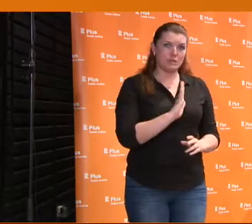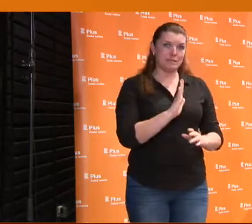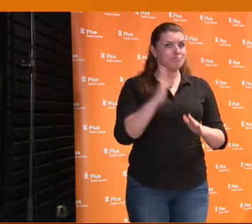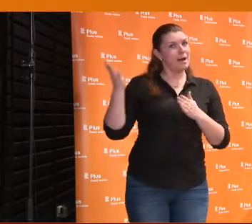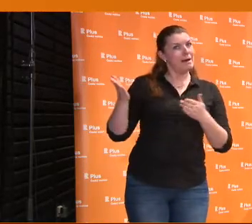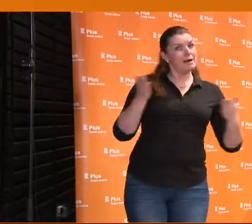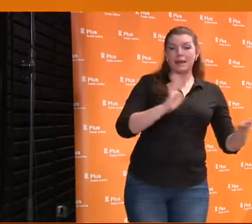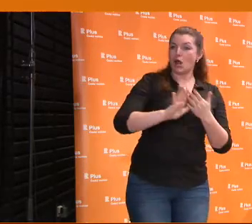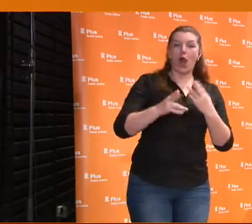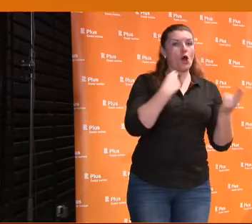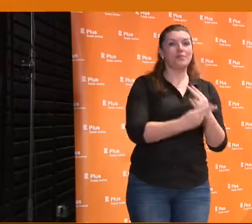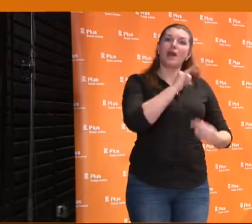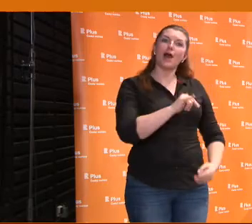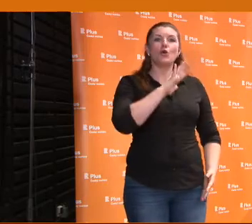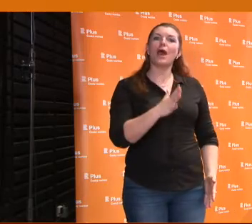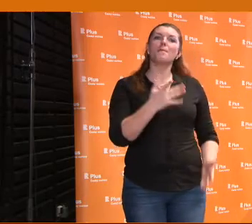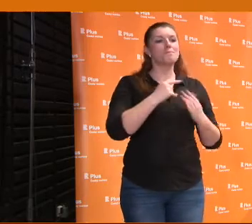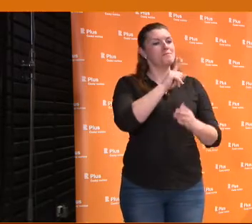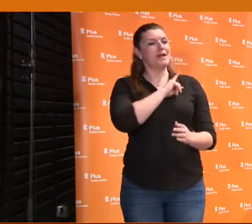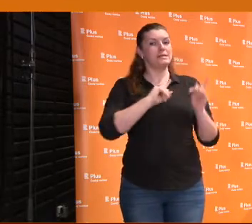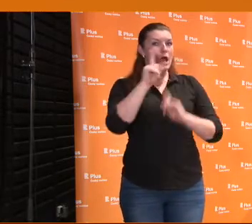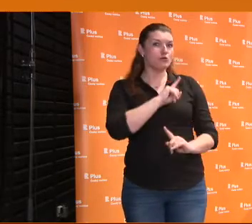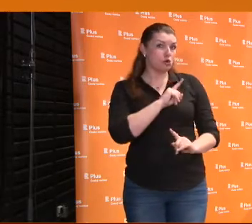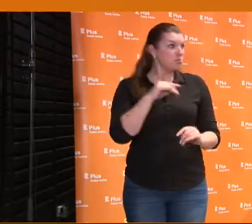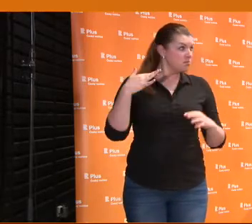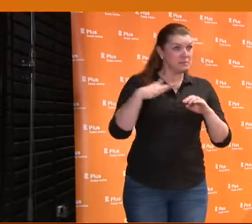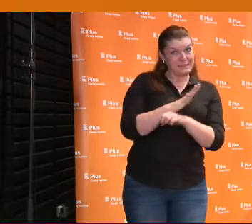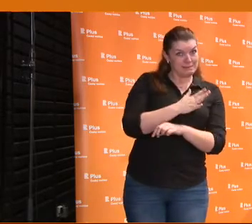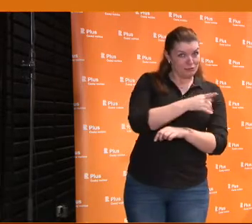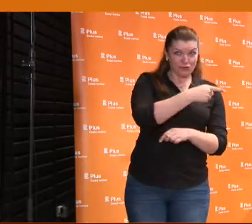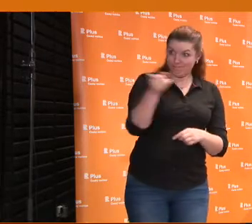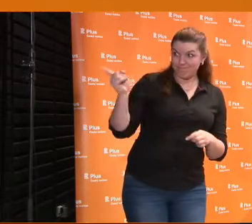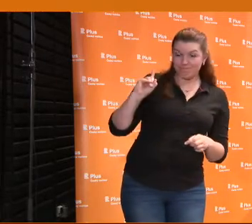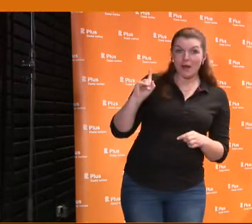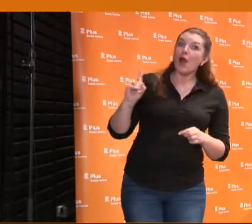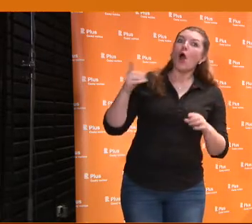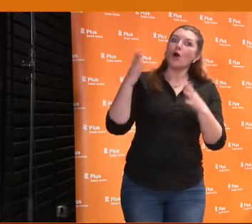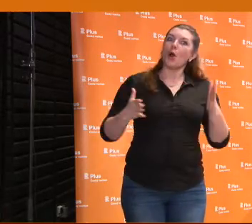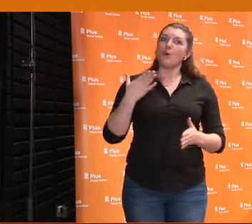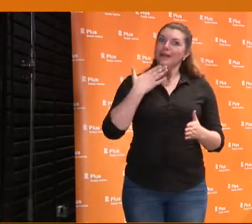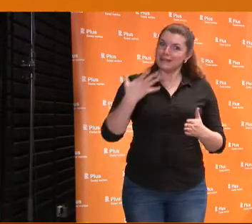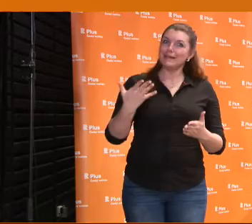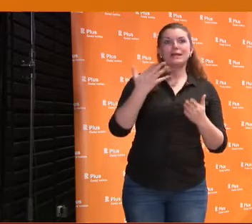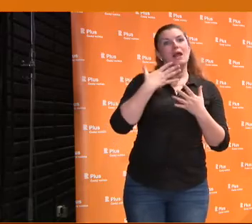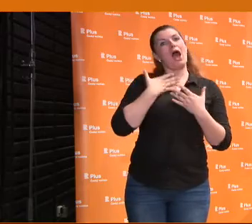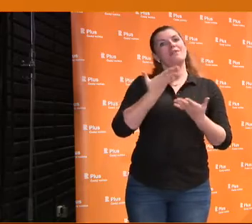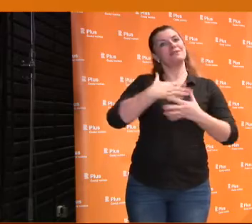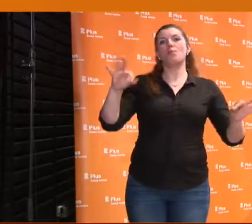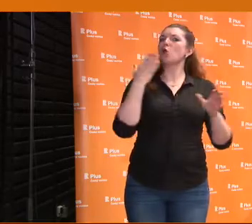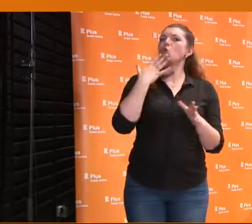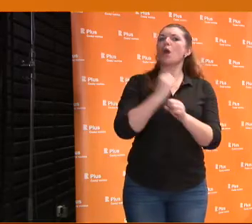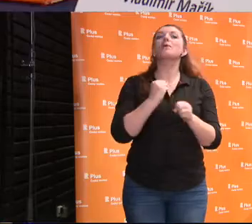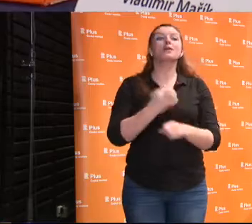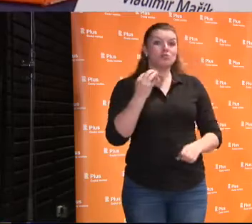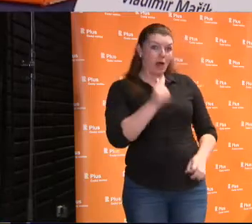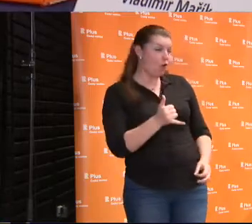ne, čistě subjektivně na první dobrou. Pokud se vás zeptám, jestli nás a vás osvobodí roboti od nudné práce, tak ano nebo ne, pane profesore